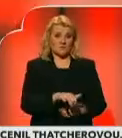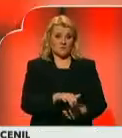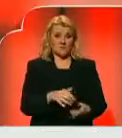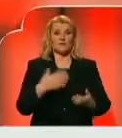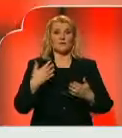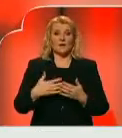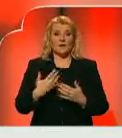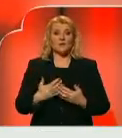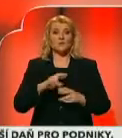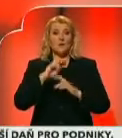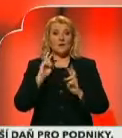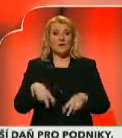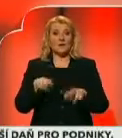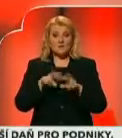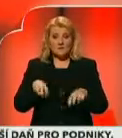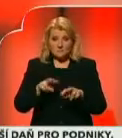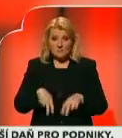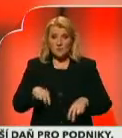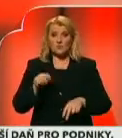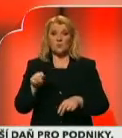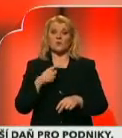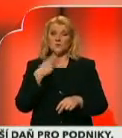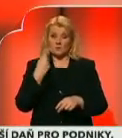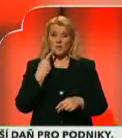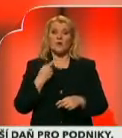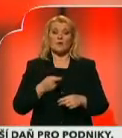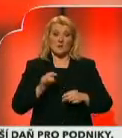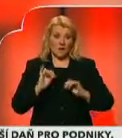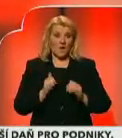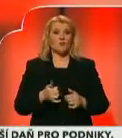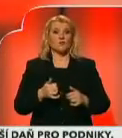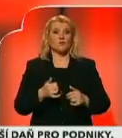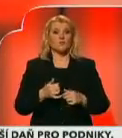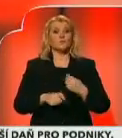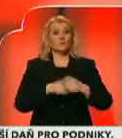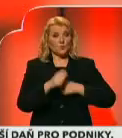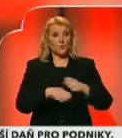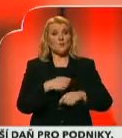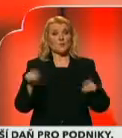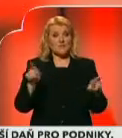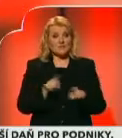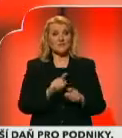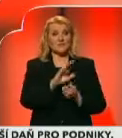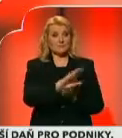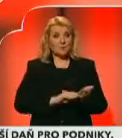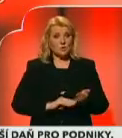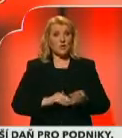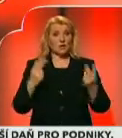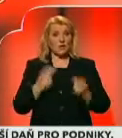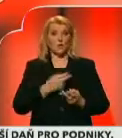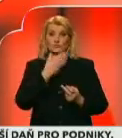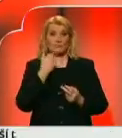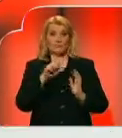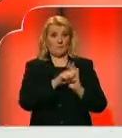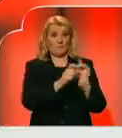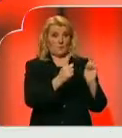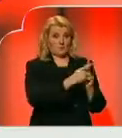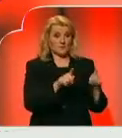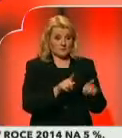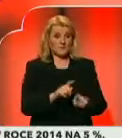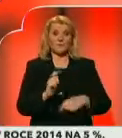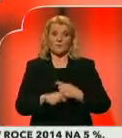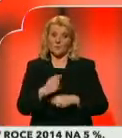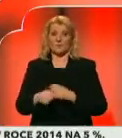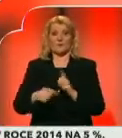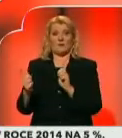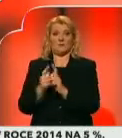také ty právní analýzy, kterých já jsem se držel, říkali ano, přijměme stejný model, jaký je vůči České poště, protože je tam